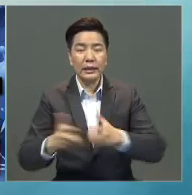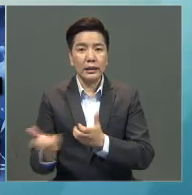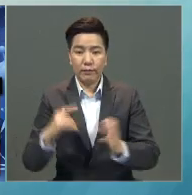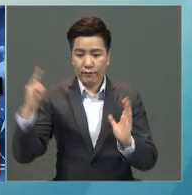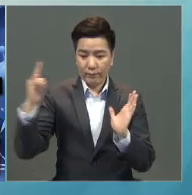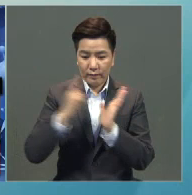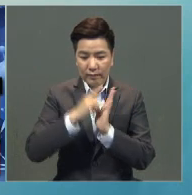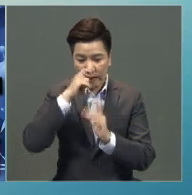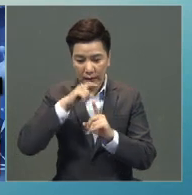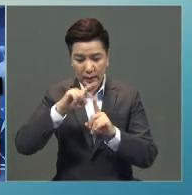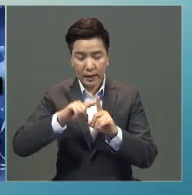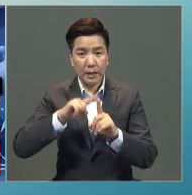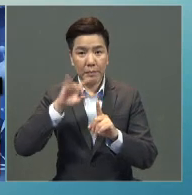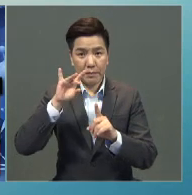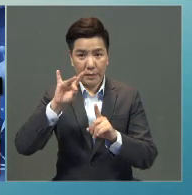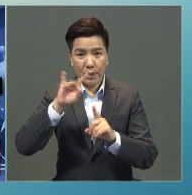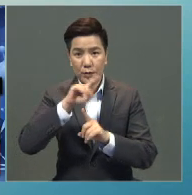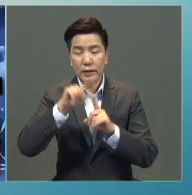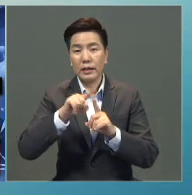ปีนะครับเป็นพนักงานโรงงานเดินทางมาถึงไทยวันที่25